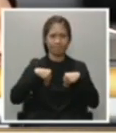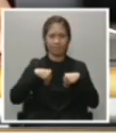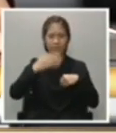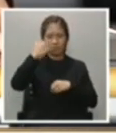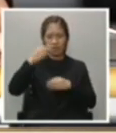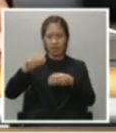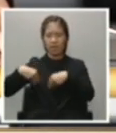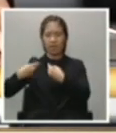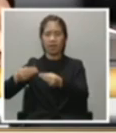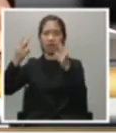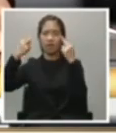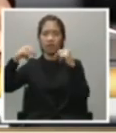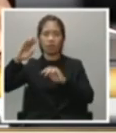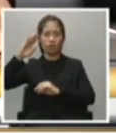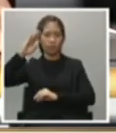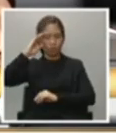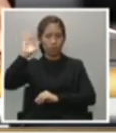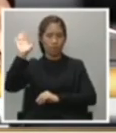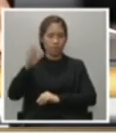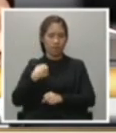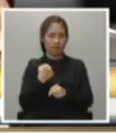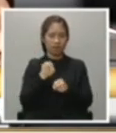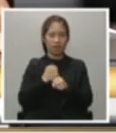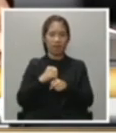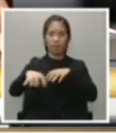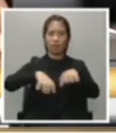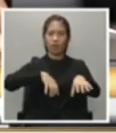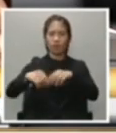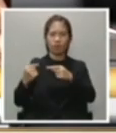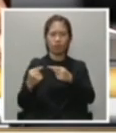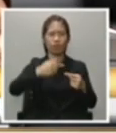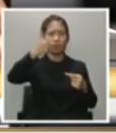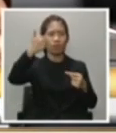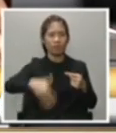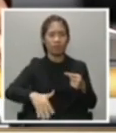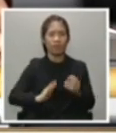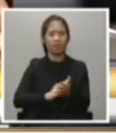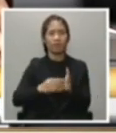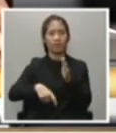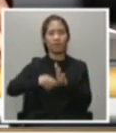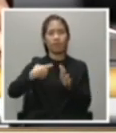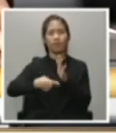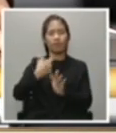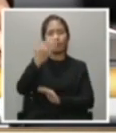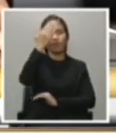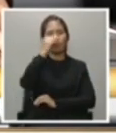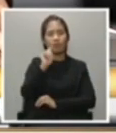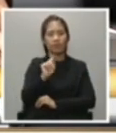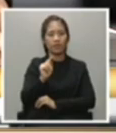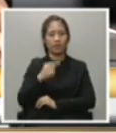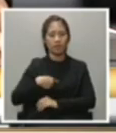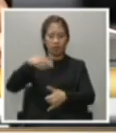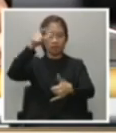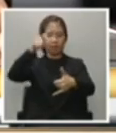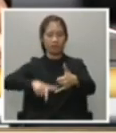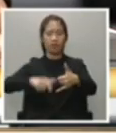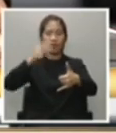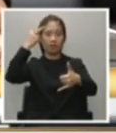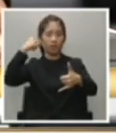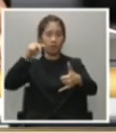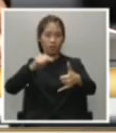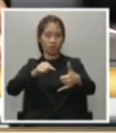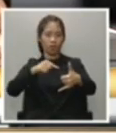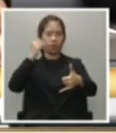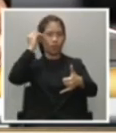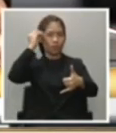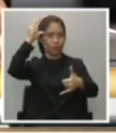โอชามาบริหารประเทศต่ออย่างเด็ดขาดเนื่องจากท่านไม่มีความรู้ความสามารถด้านเศรษ